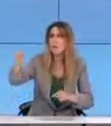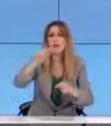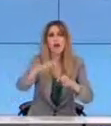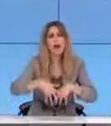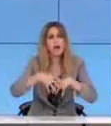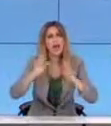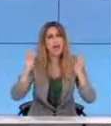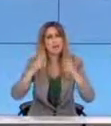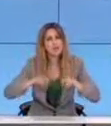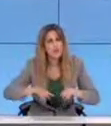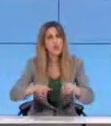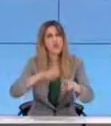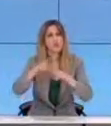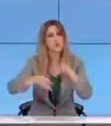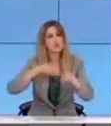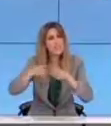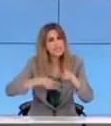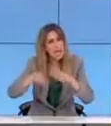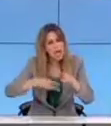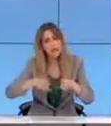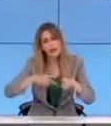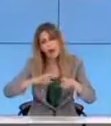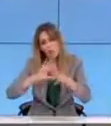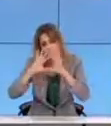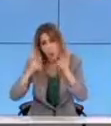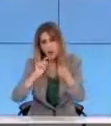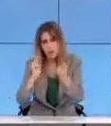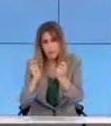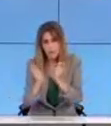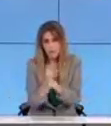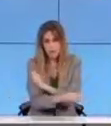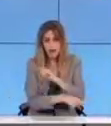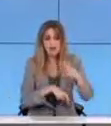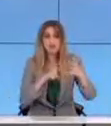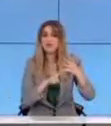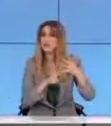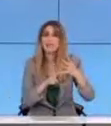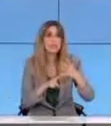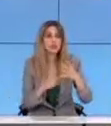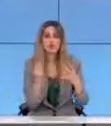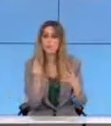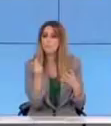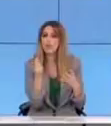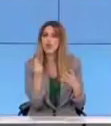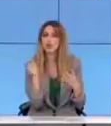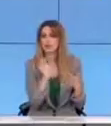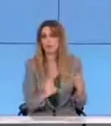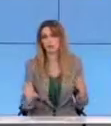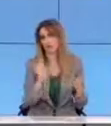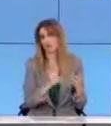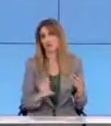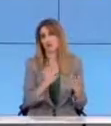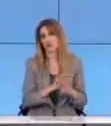την ποιότητα του τουριστικού προϊόντος, γιατί αφορά την ίδια, το ίδιο το κίνητρο